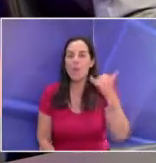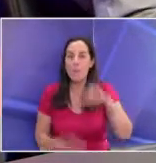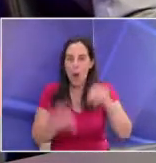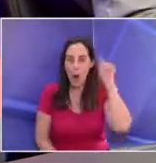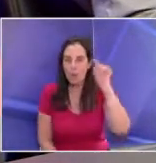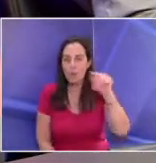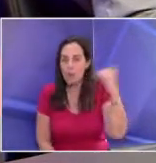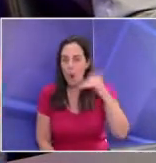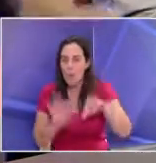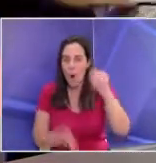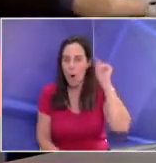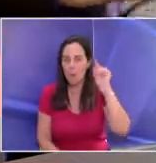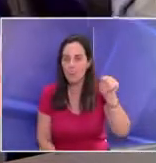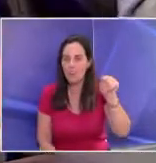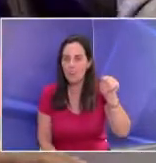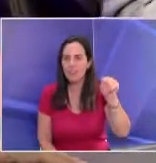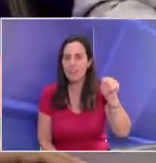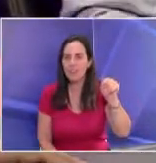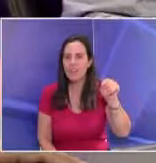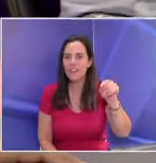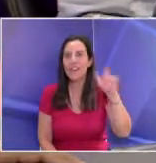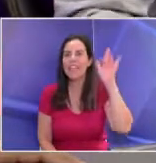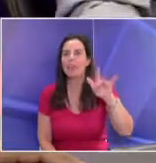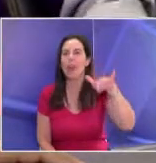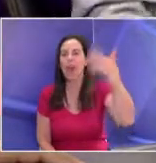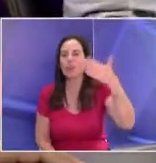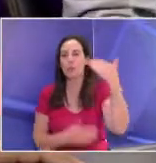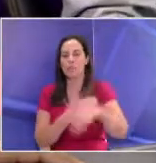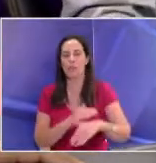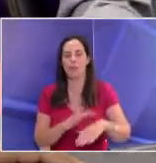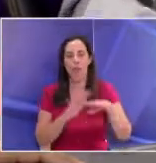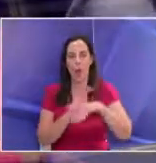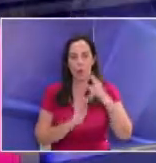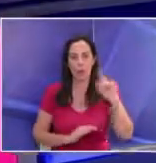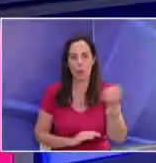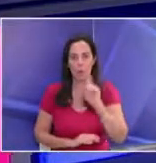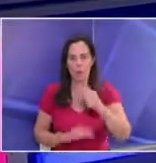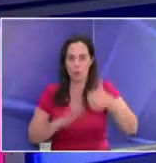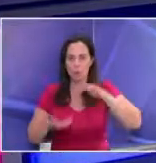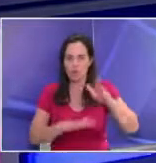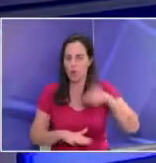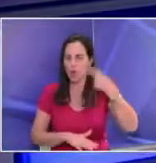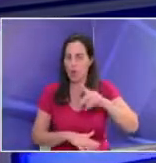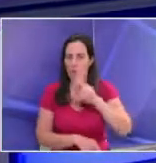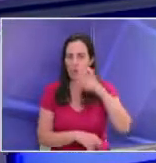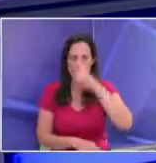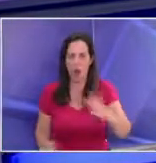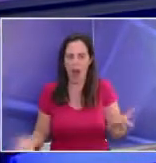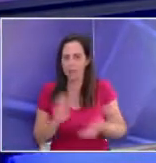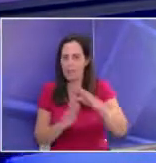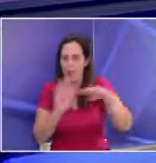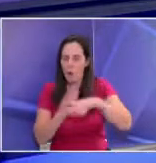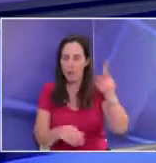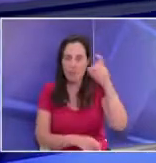אותו, כל זמן שבחרו ראש ממשלה, תתבע אותו אחרי שהוא סיים. מכיוון שחוק אחד לכולם, ומי שראש ממשלה שלו יהיה מושחת. וזה חוק